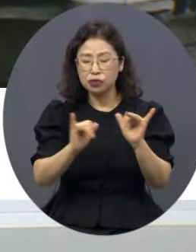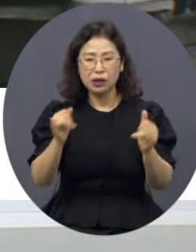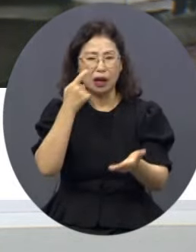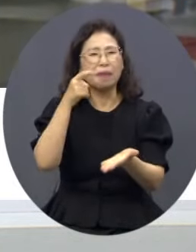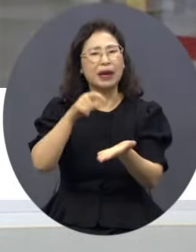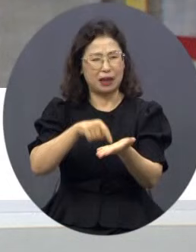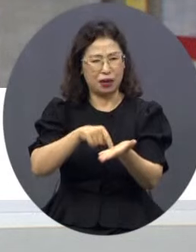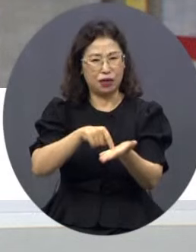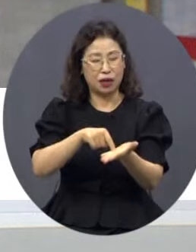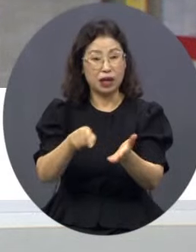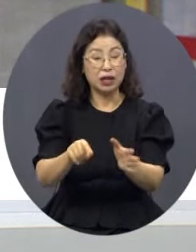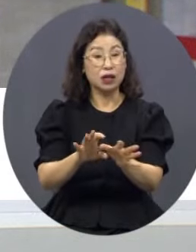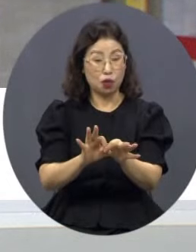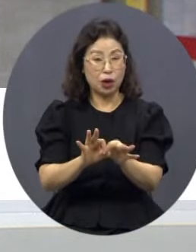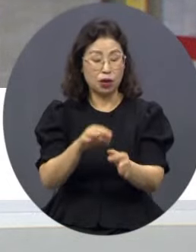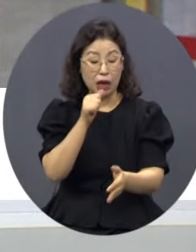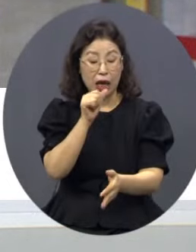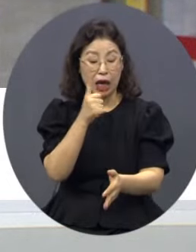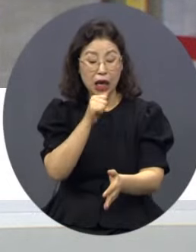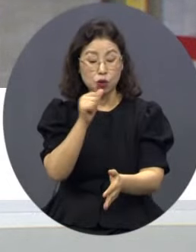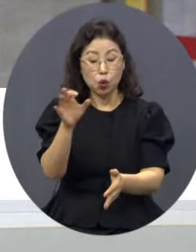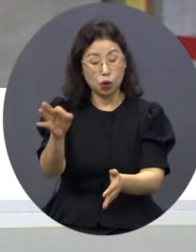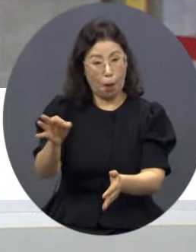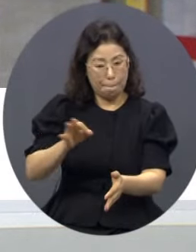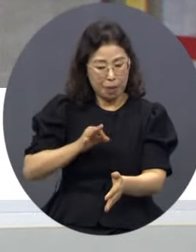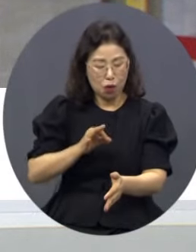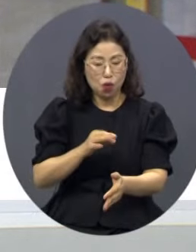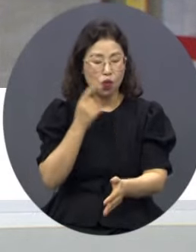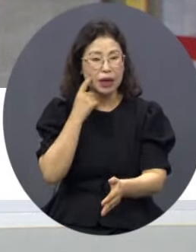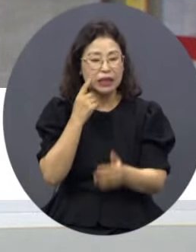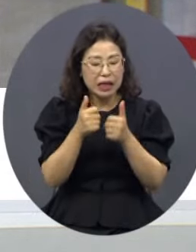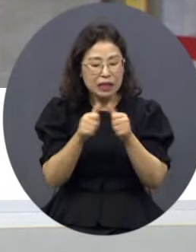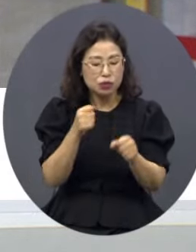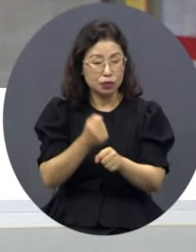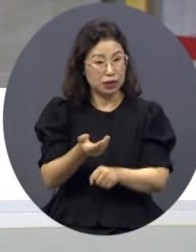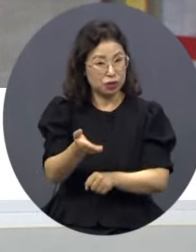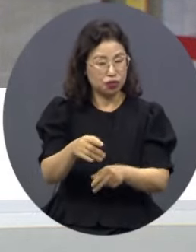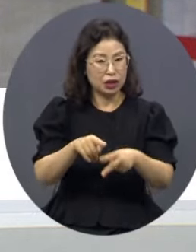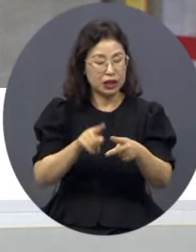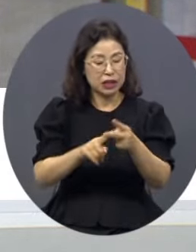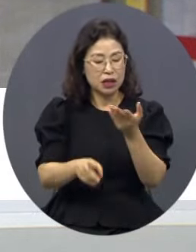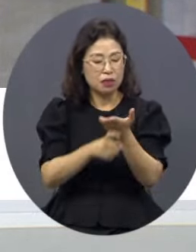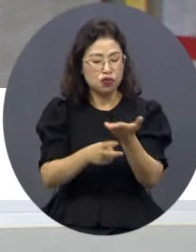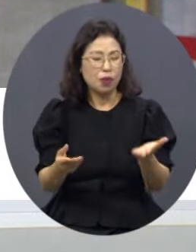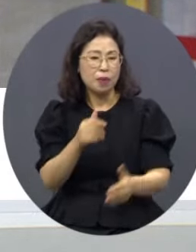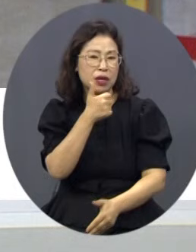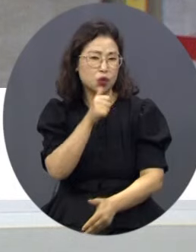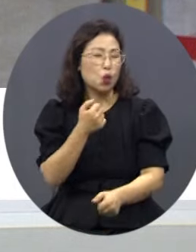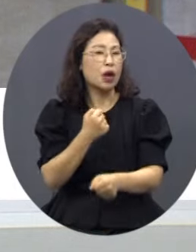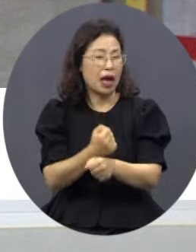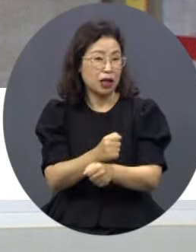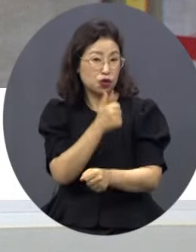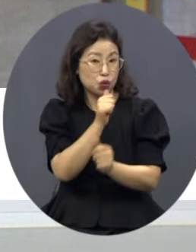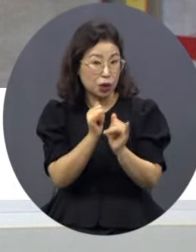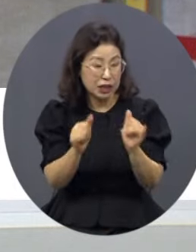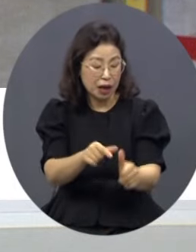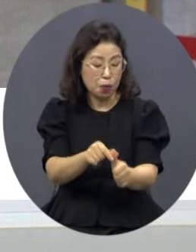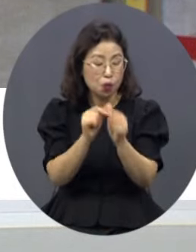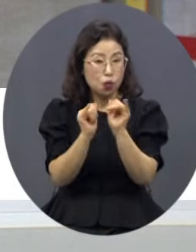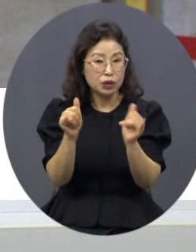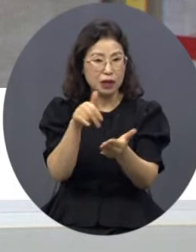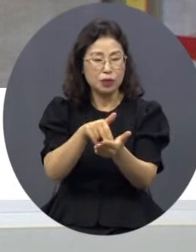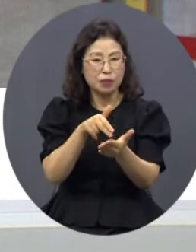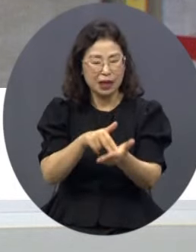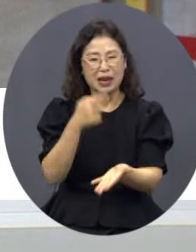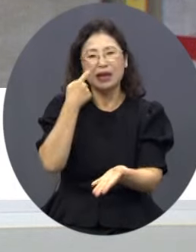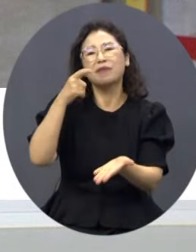적발되 이들에게 돈을 받고 위조 신분을 만들어 주거나 불법 취업을 시켜준 브로커와 고용주들이